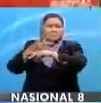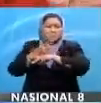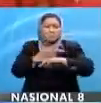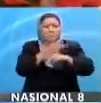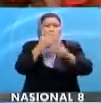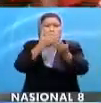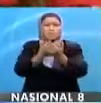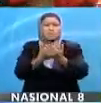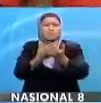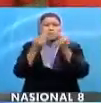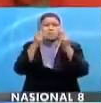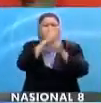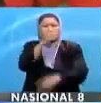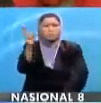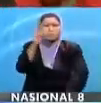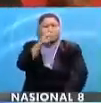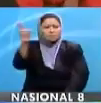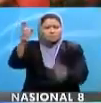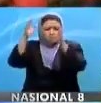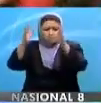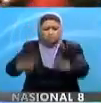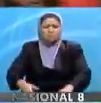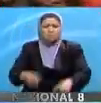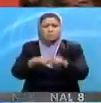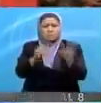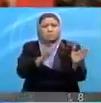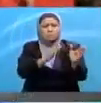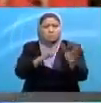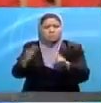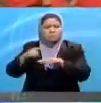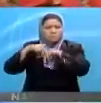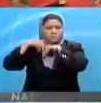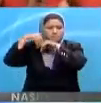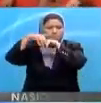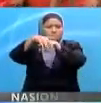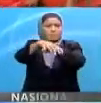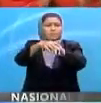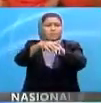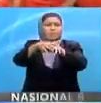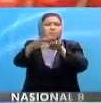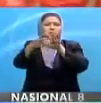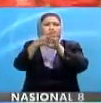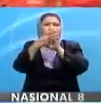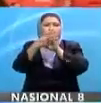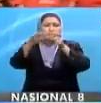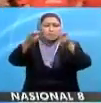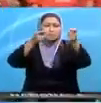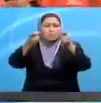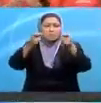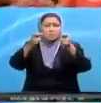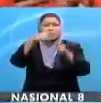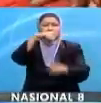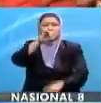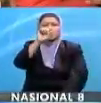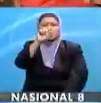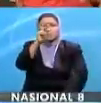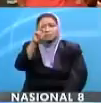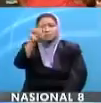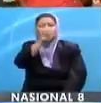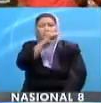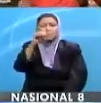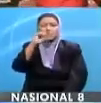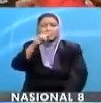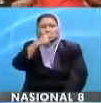Merbok yang diterajui Persekutuan Silat Kebangsaan Malaysia, PESAKA, dengan kerjasama pertubuhan-pertubuhan bukan kerajaan.